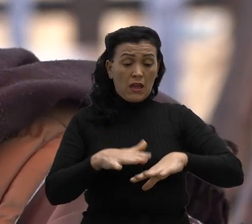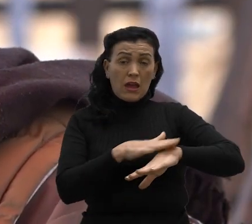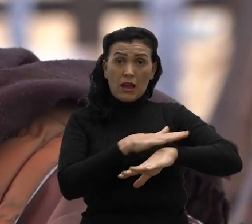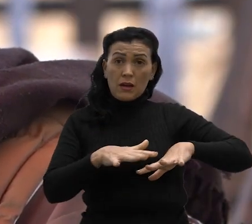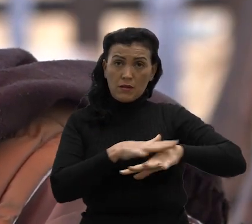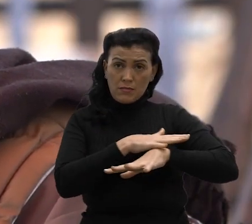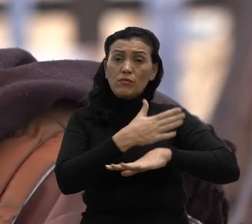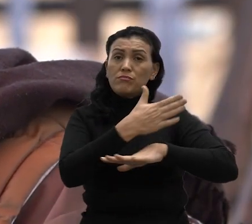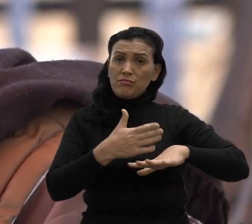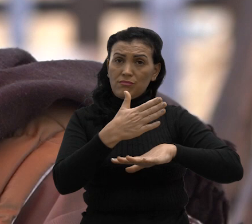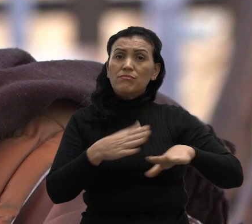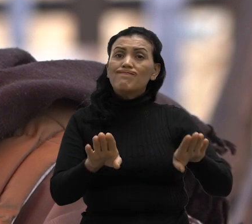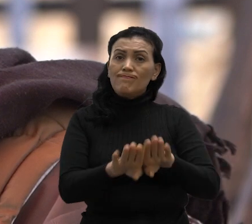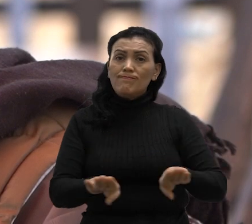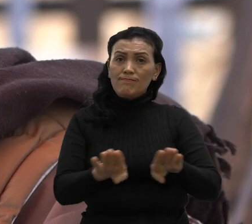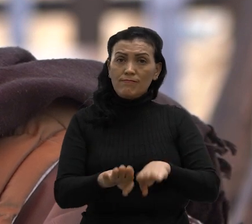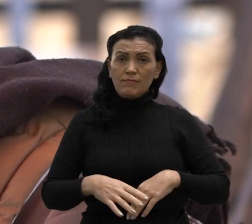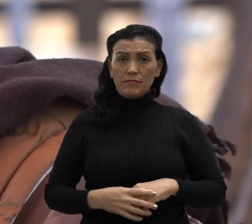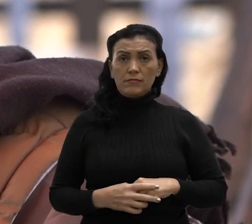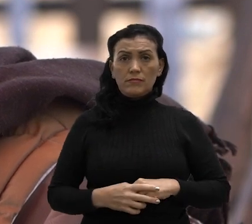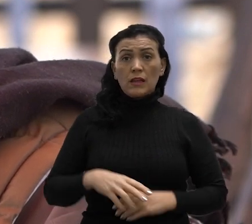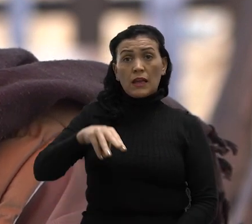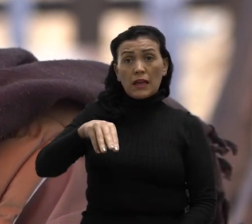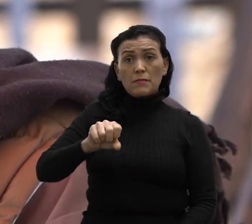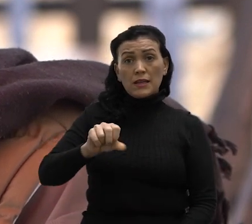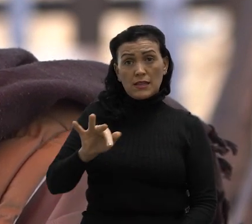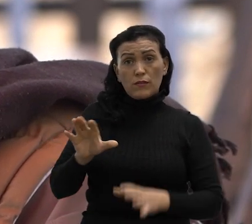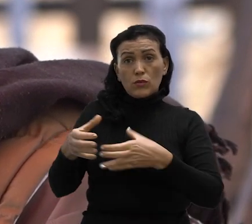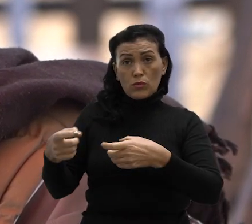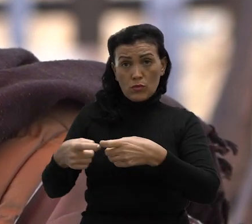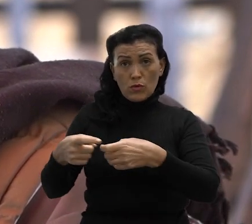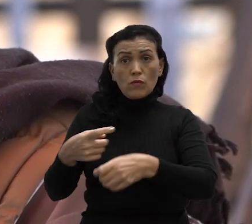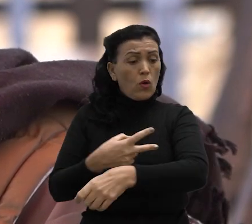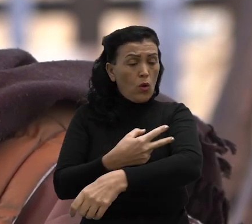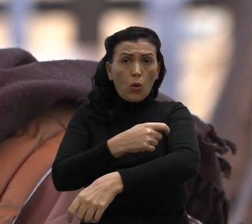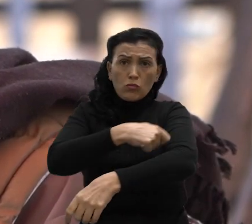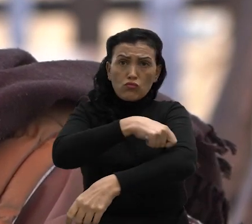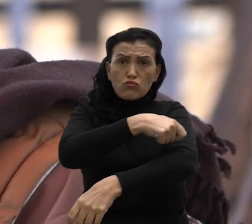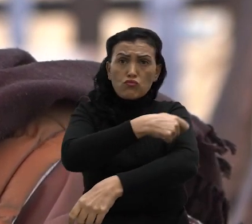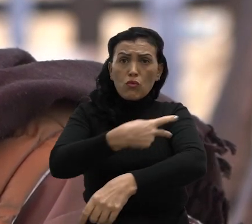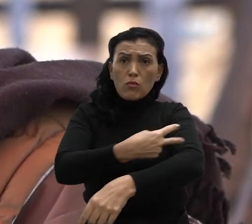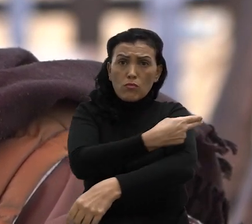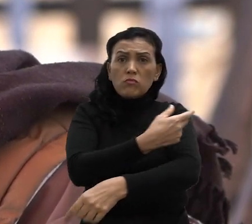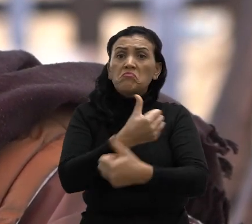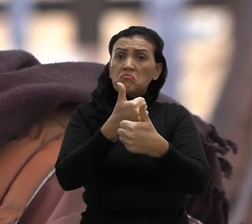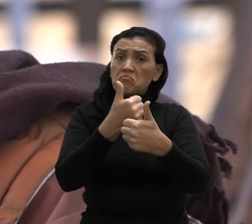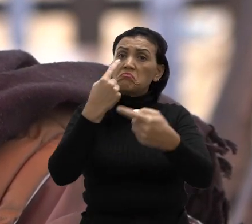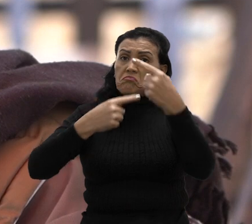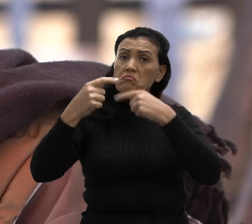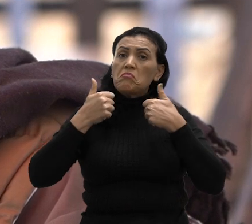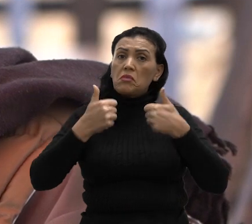وعندي سقوط في اليد في الكف، ولولا طب على حدود ما عملتش عملية